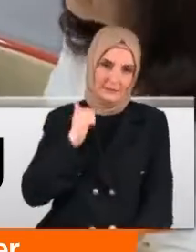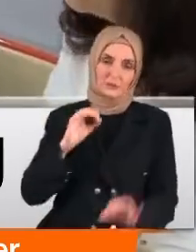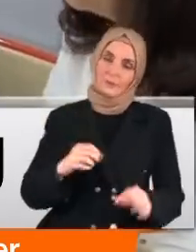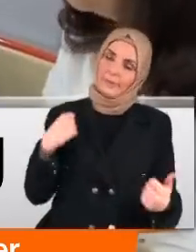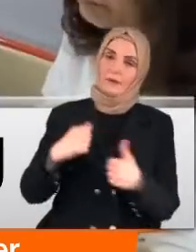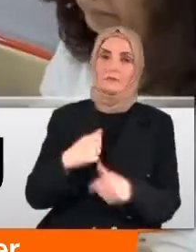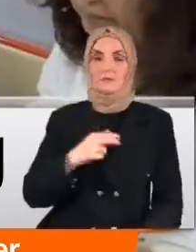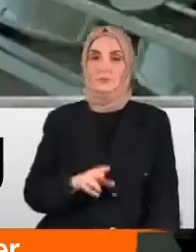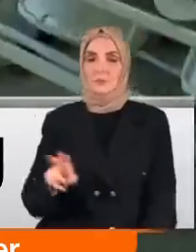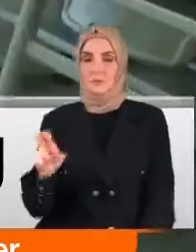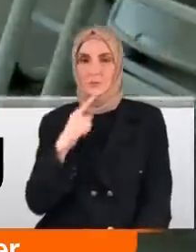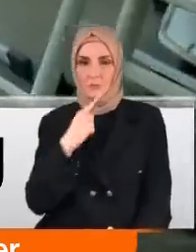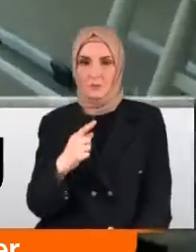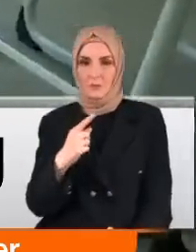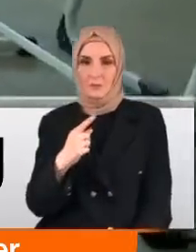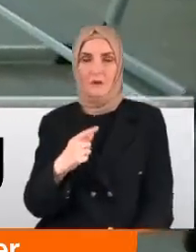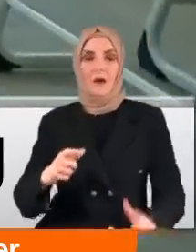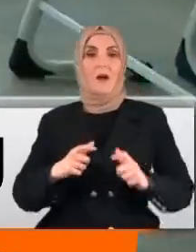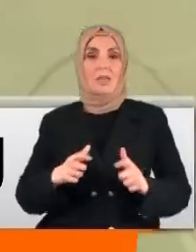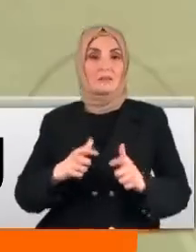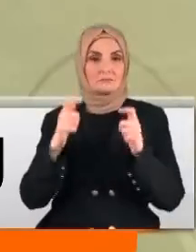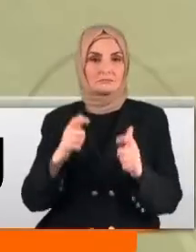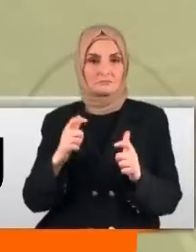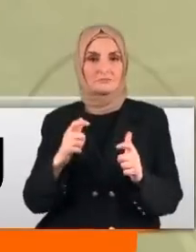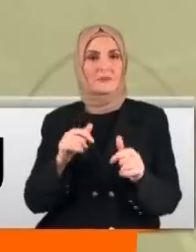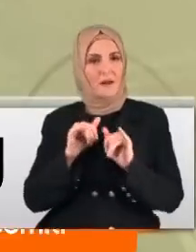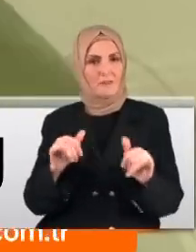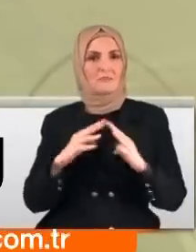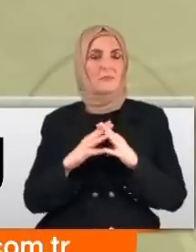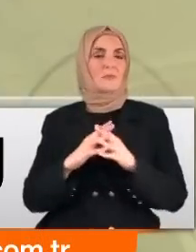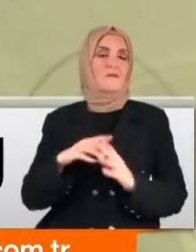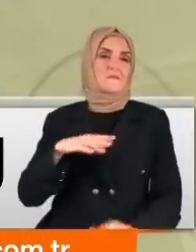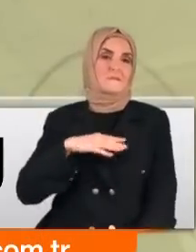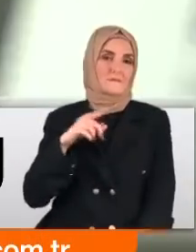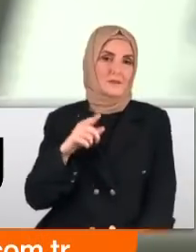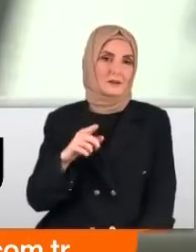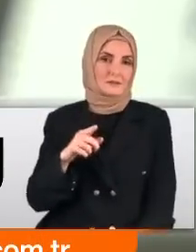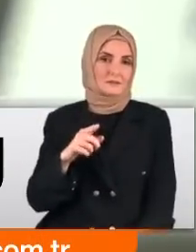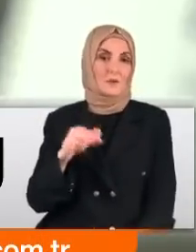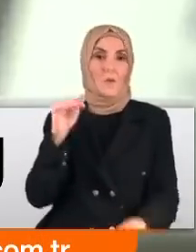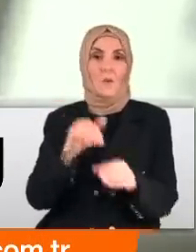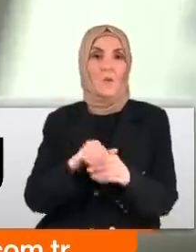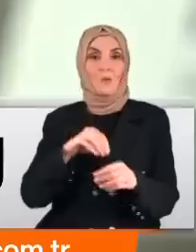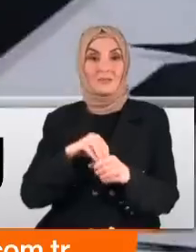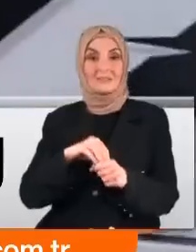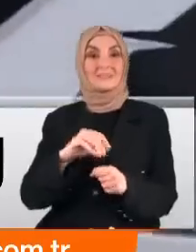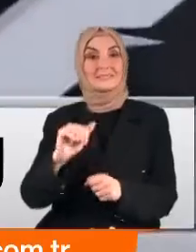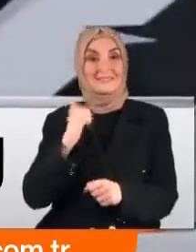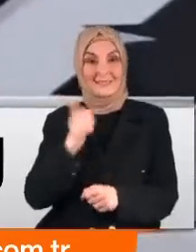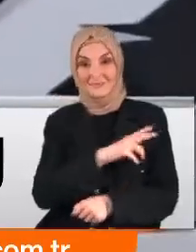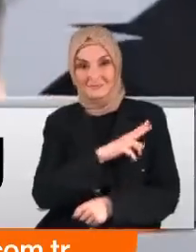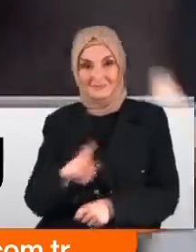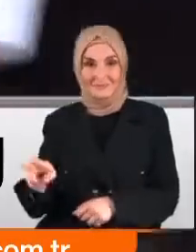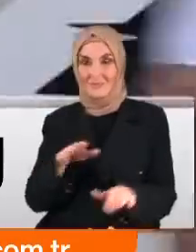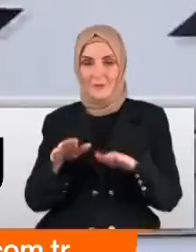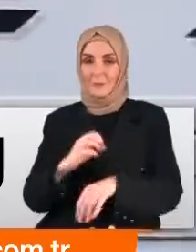Aynı telaş Hatay'da da vardı. Yaşanan felaketin ardından oy için geri dönenler duygu yüklü anlar yaşadı. 2 ay falan